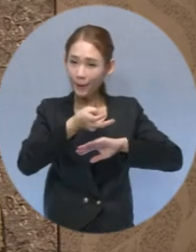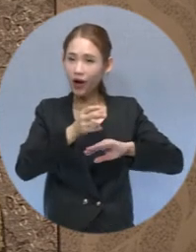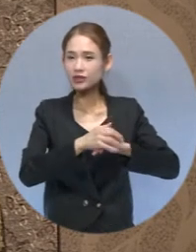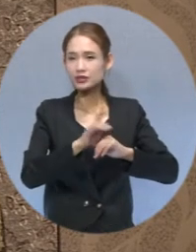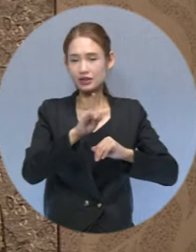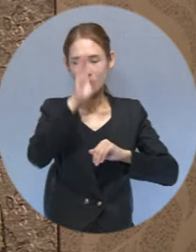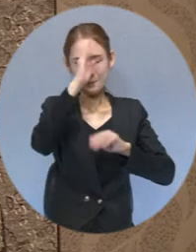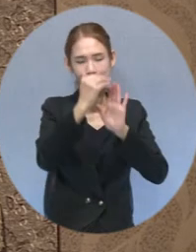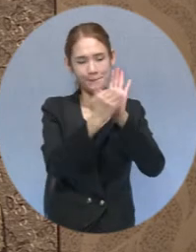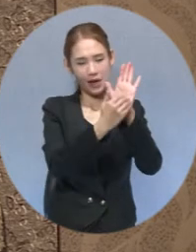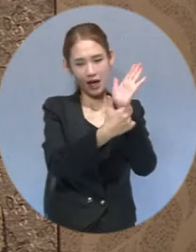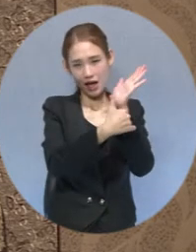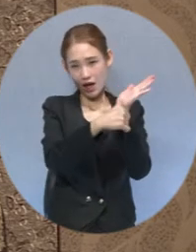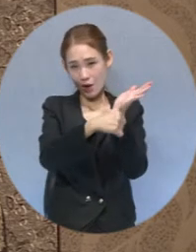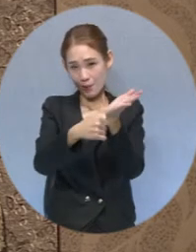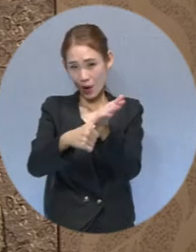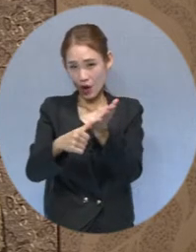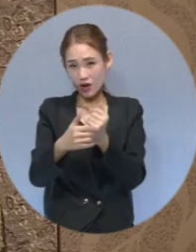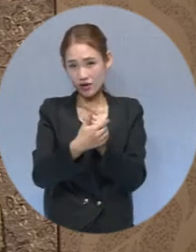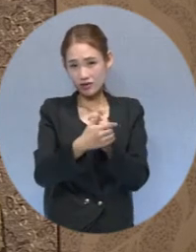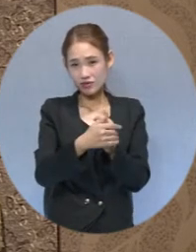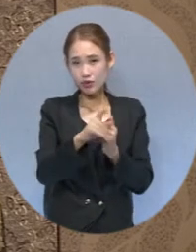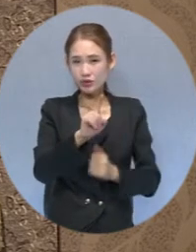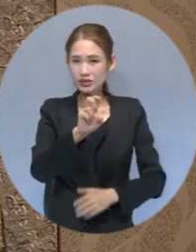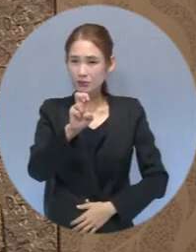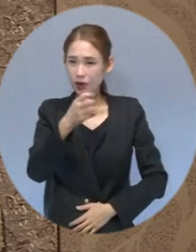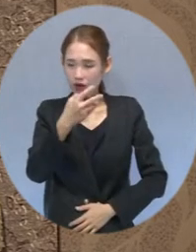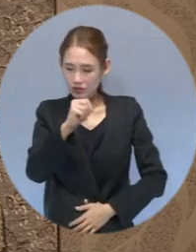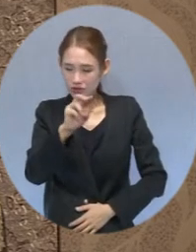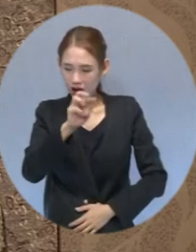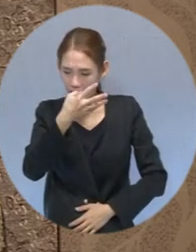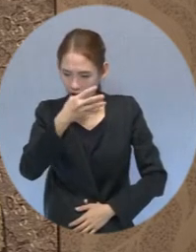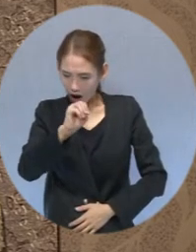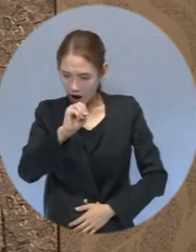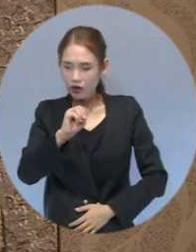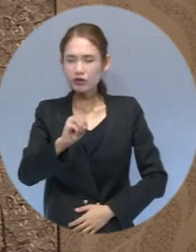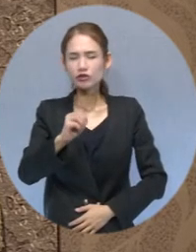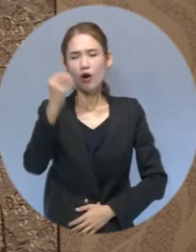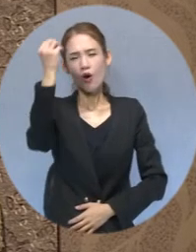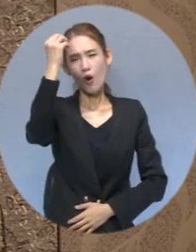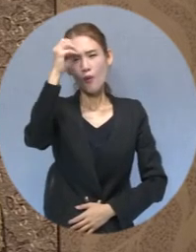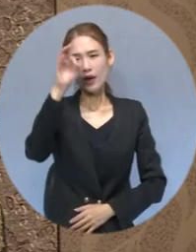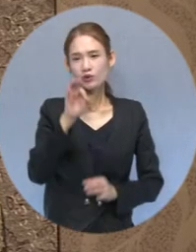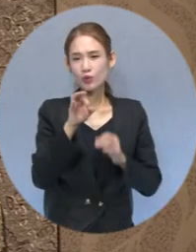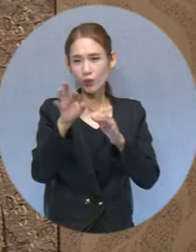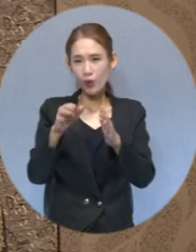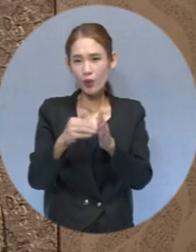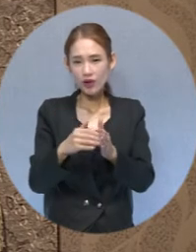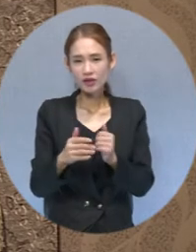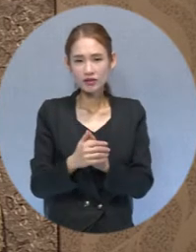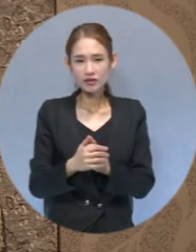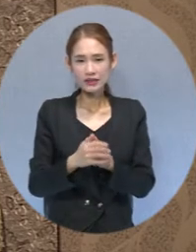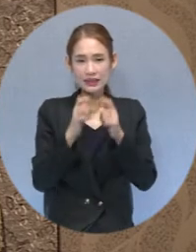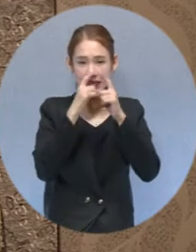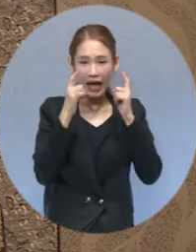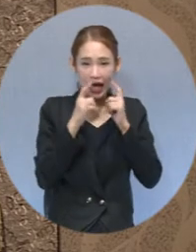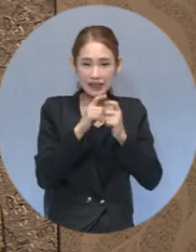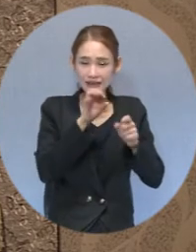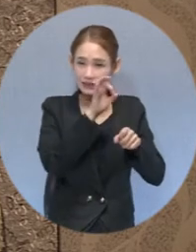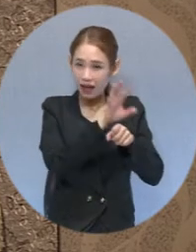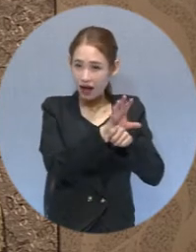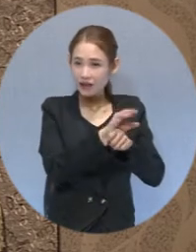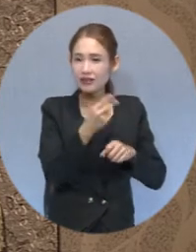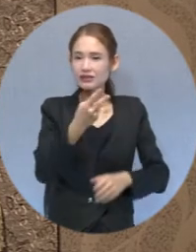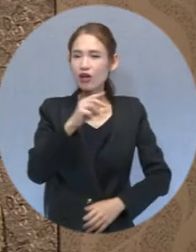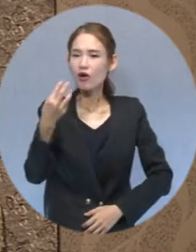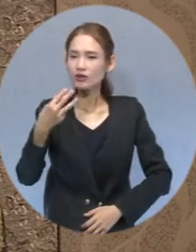같은데 방역용품들을 사용하면 그것도 다 수십억 원 됩니다. 예. 저희가 하나 개인 살 때는 2천 원, 3천 원 할지 모르지만은